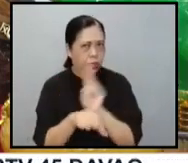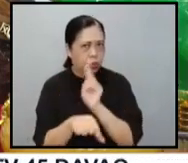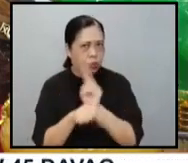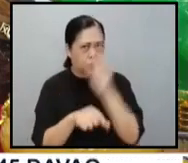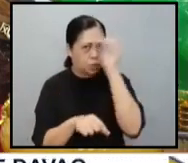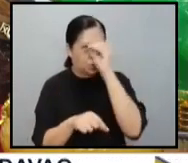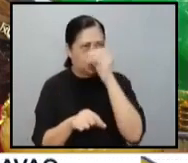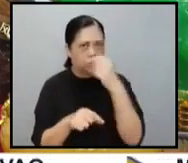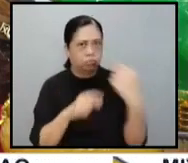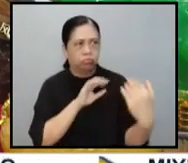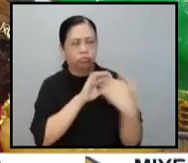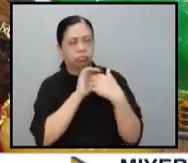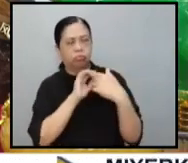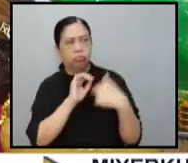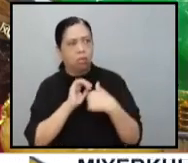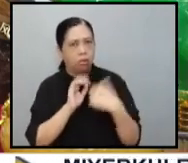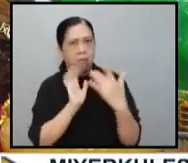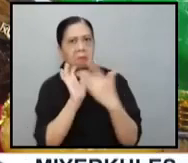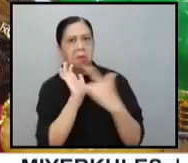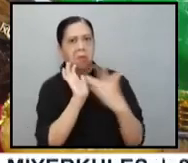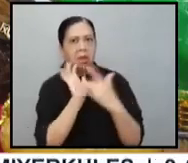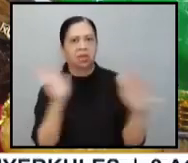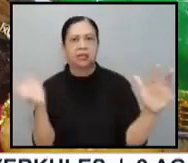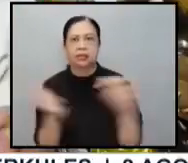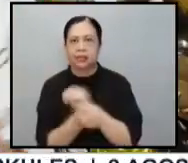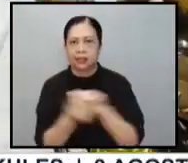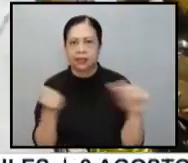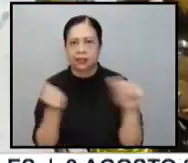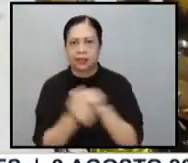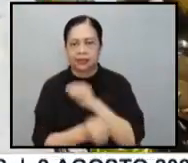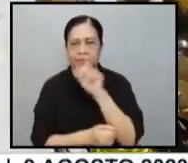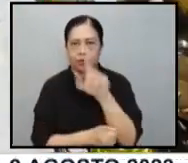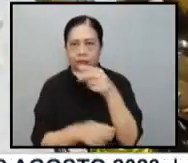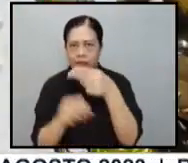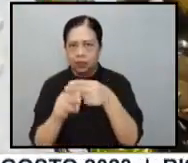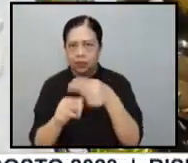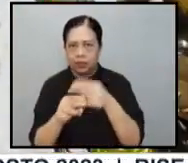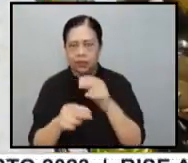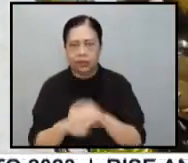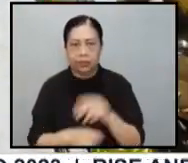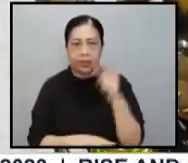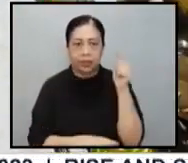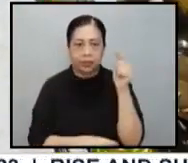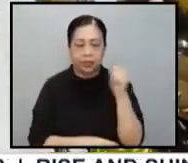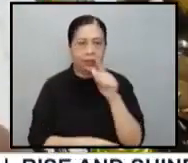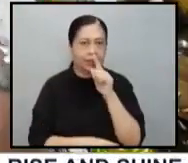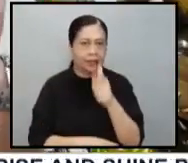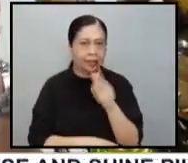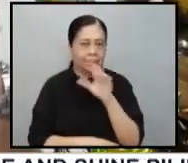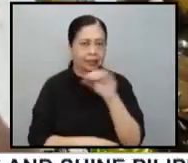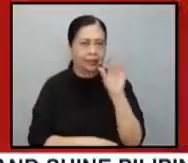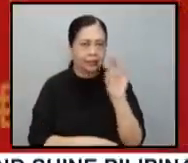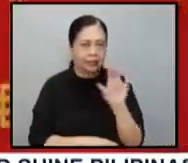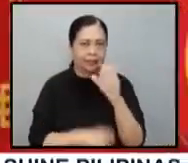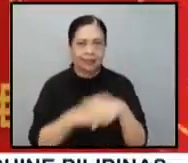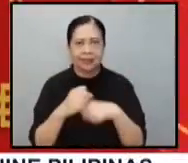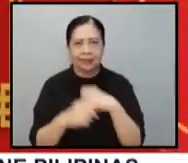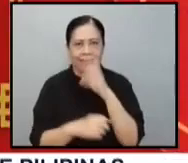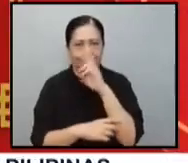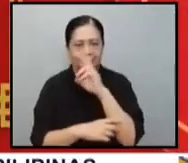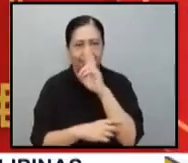laban sa'yo para masira o sirain ang pangalan mo. Green at 7 ang swerte sa Year of the